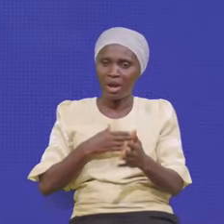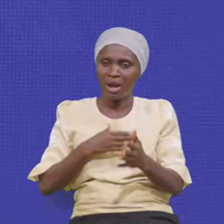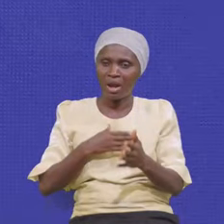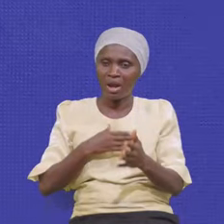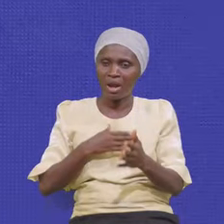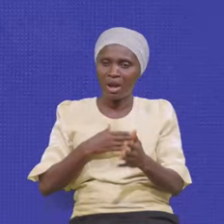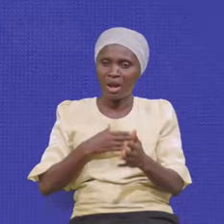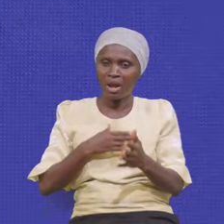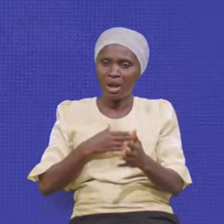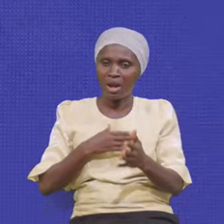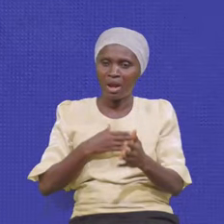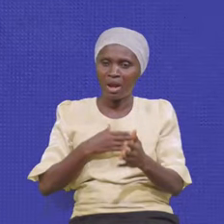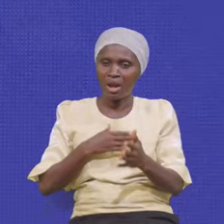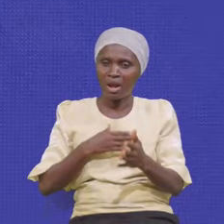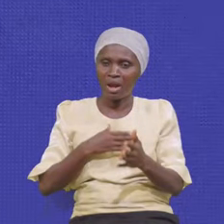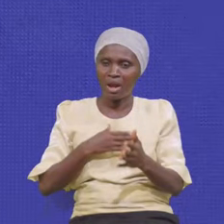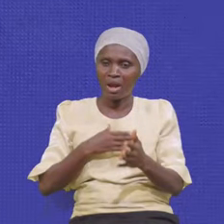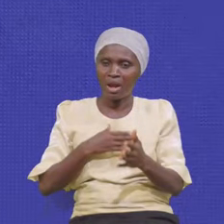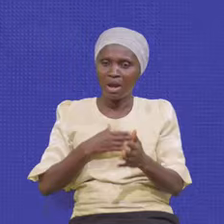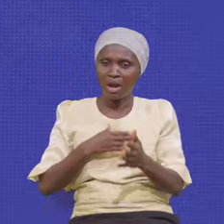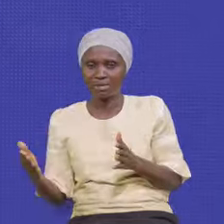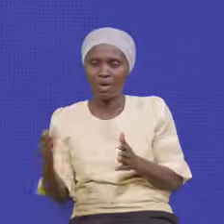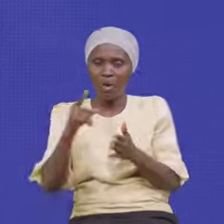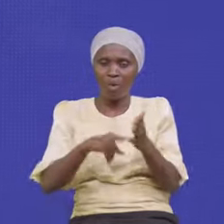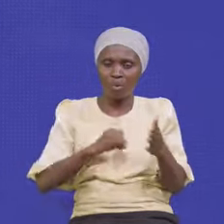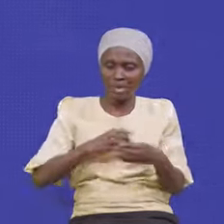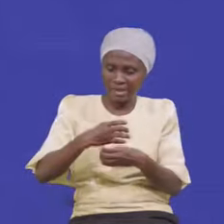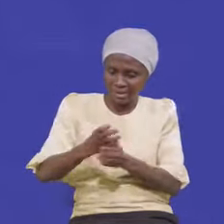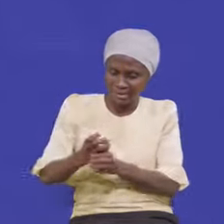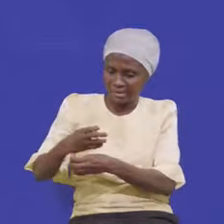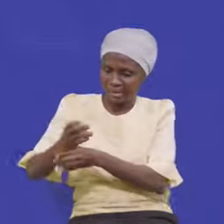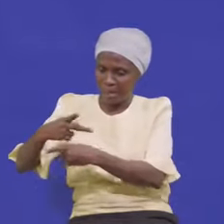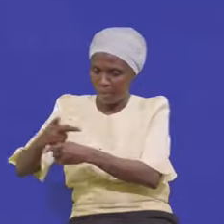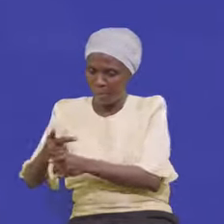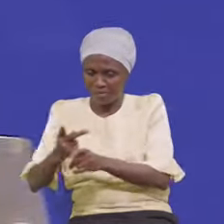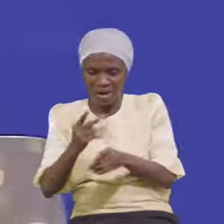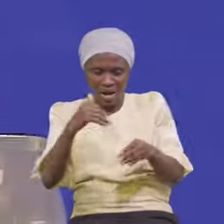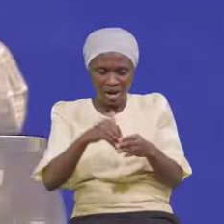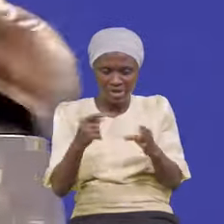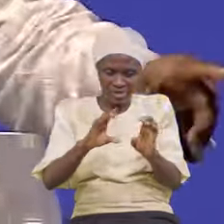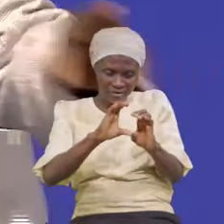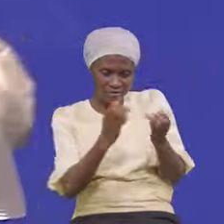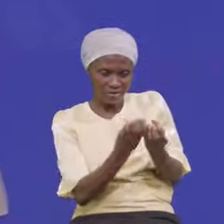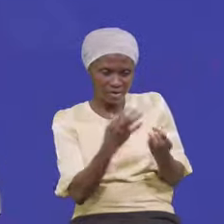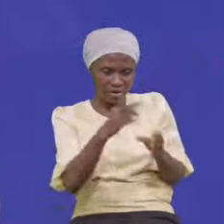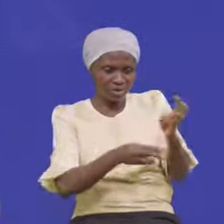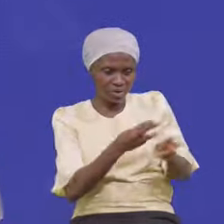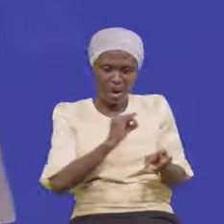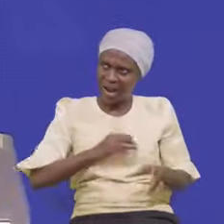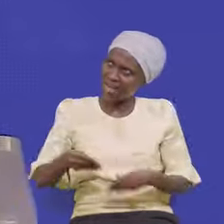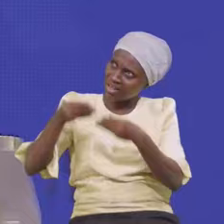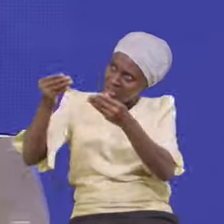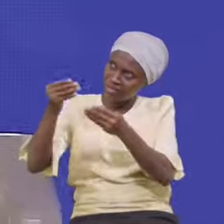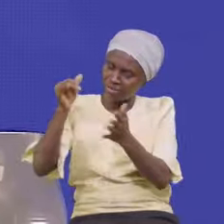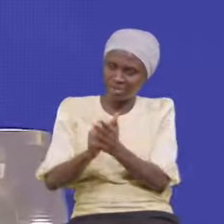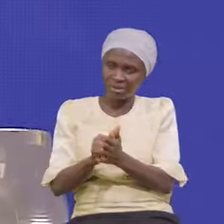సొంత ఉత్పత్తులు మీకు ఇస్తే. What I manufacture in the factory of the world, I give you that. And